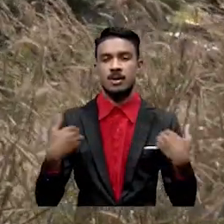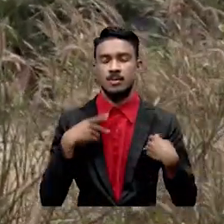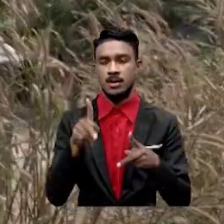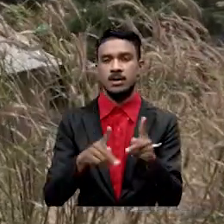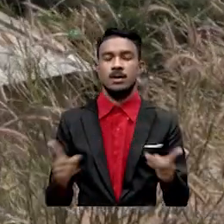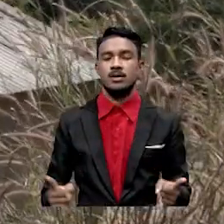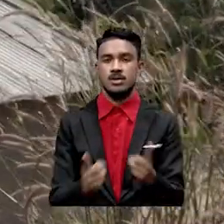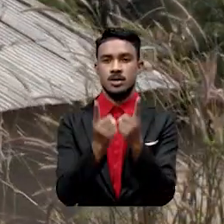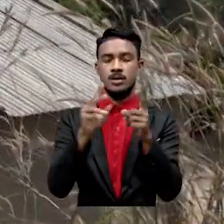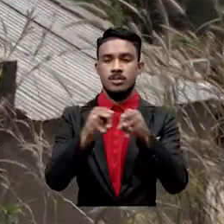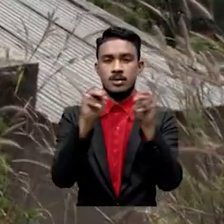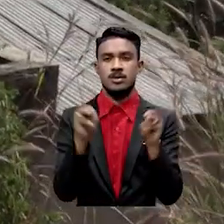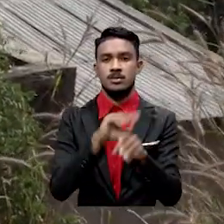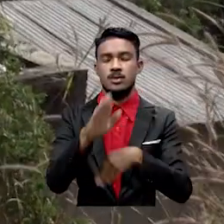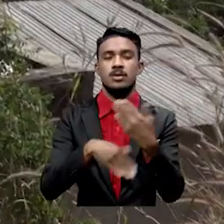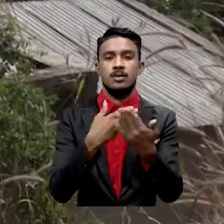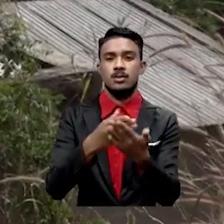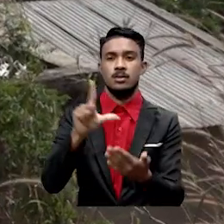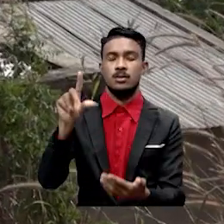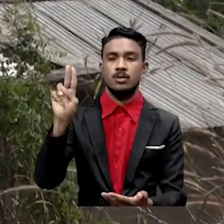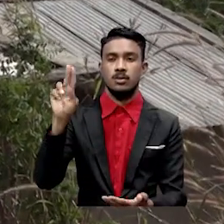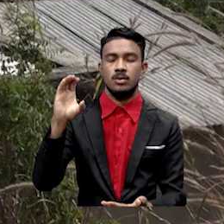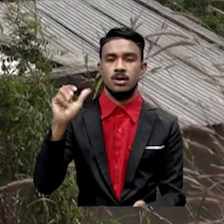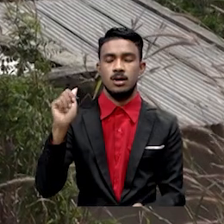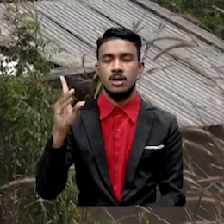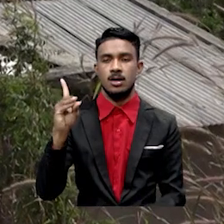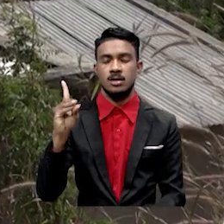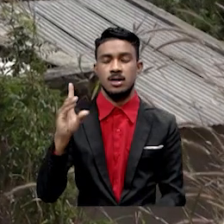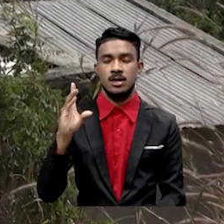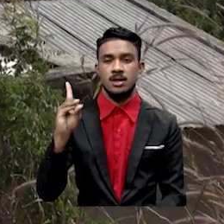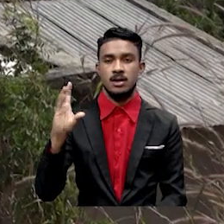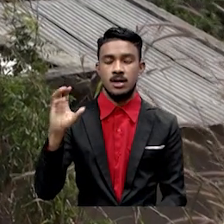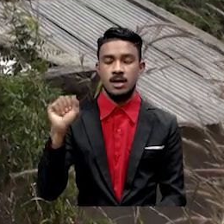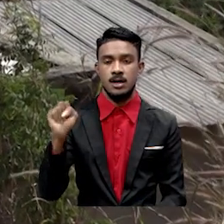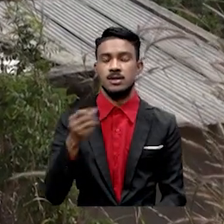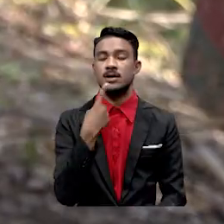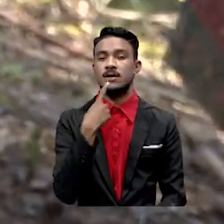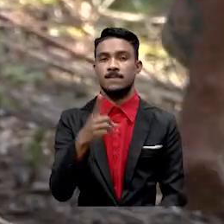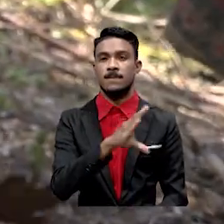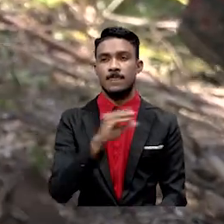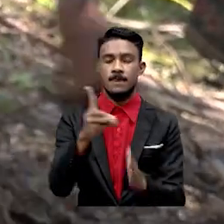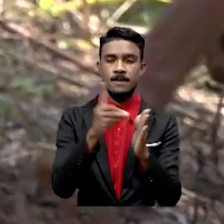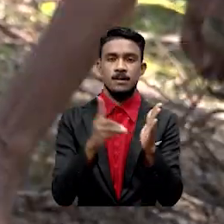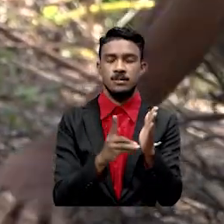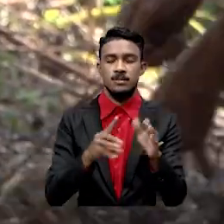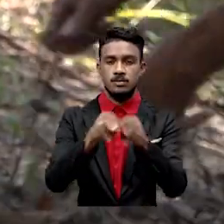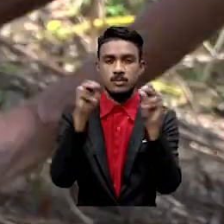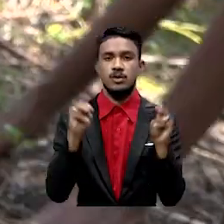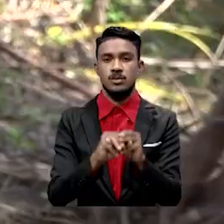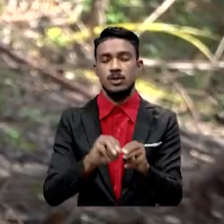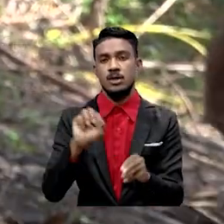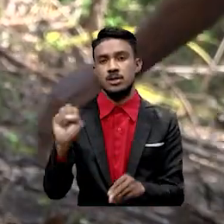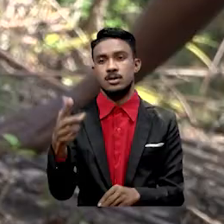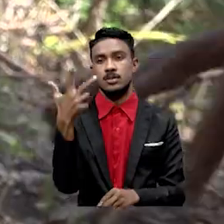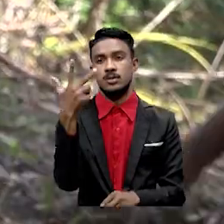a território nacional. Lucas informa da Daune, equipa técnico remata ona levantamento dados e a município Sanulo